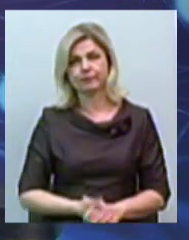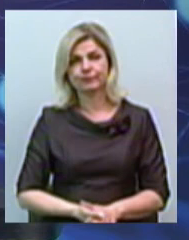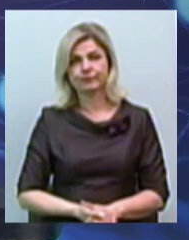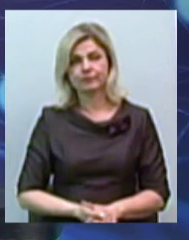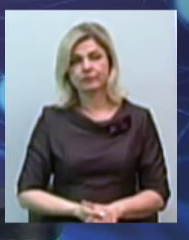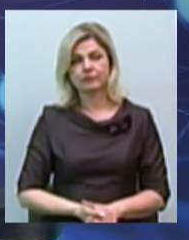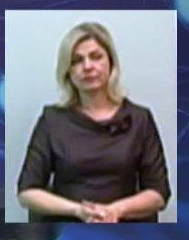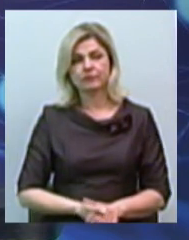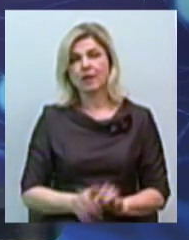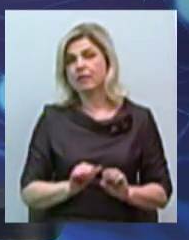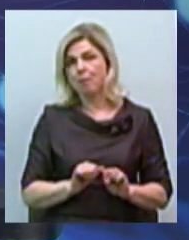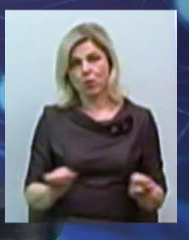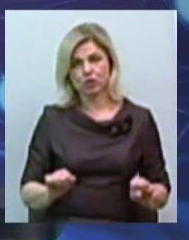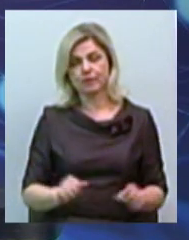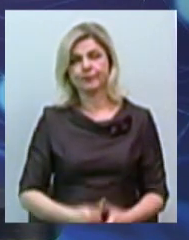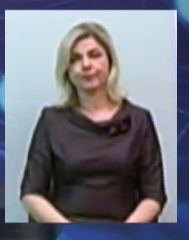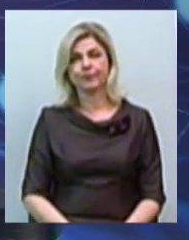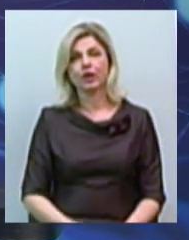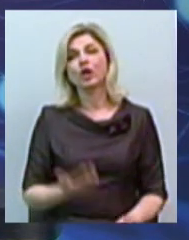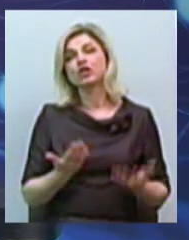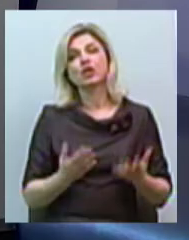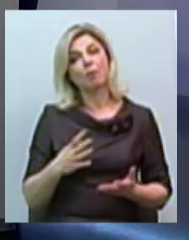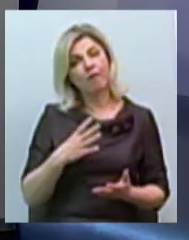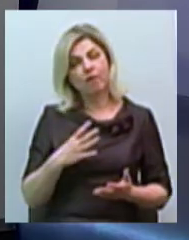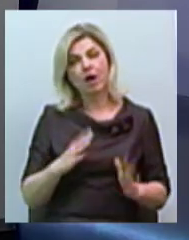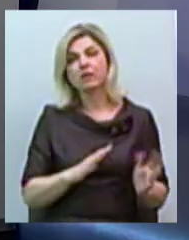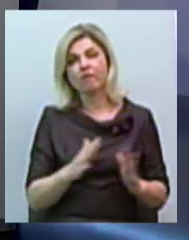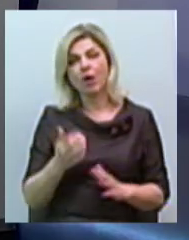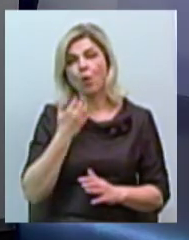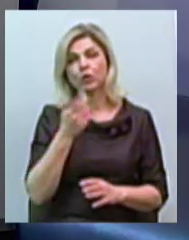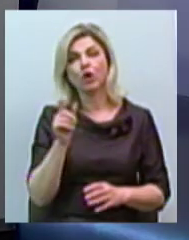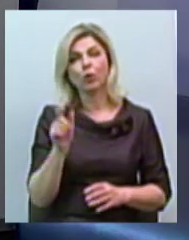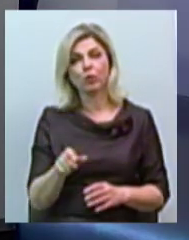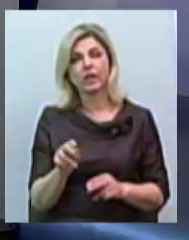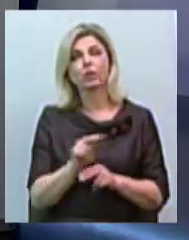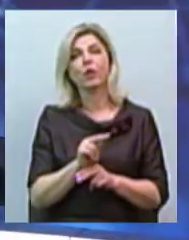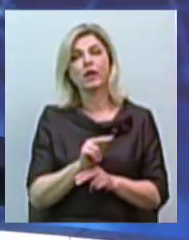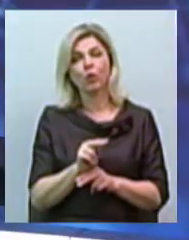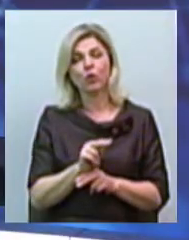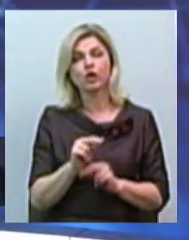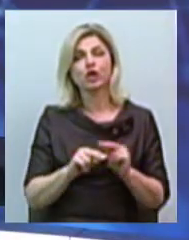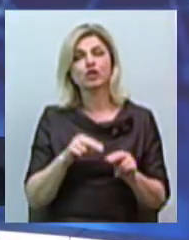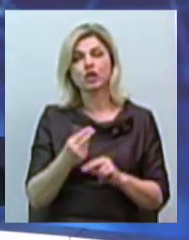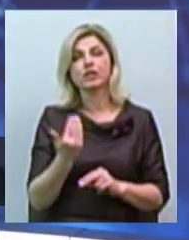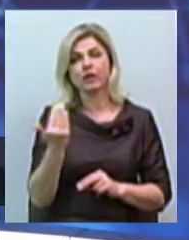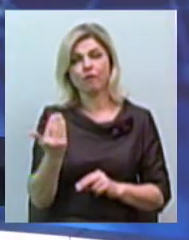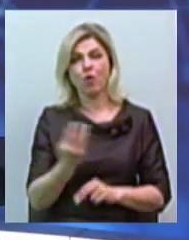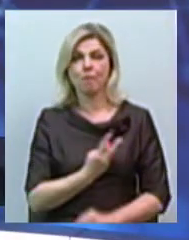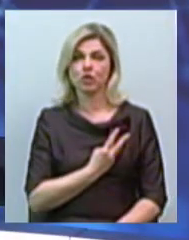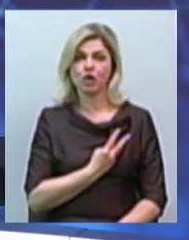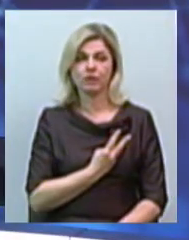Не може. А чи бувають випадки, коли людину лікують через його бажання?